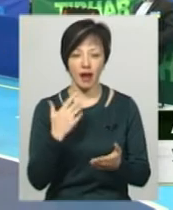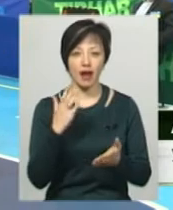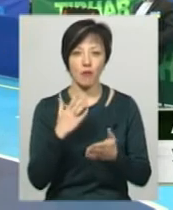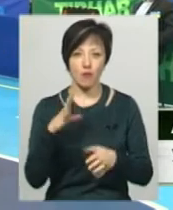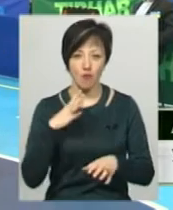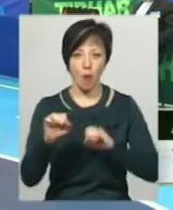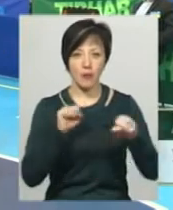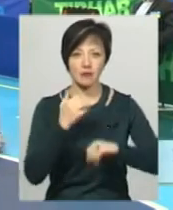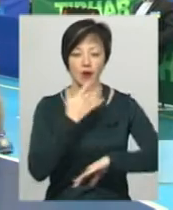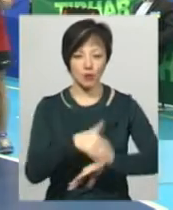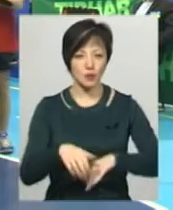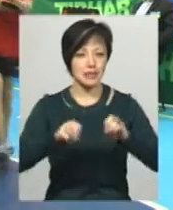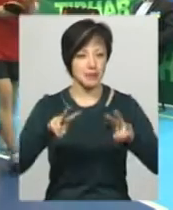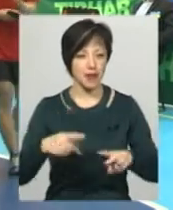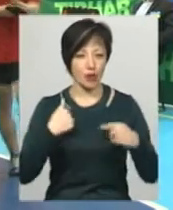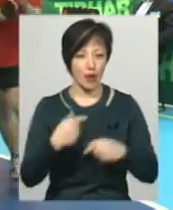спеціально